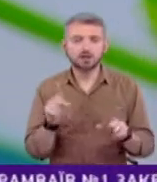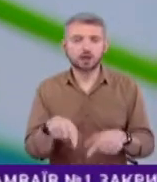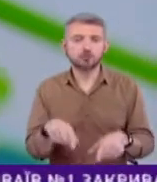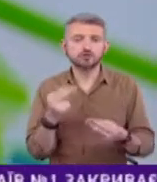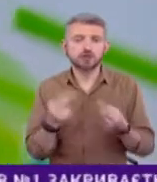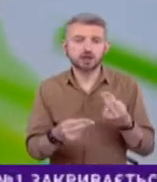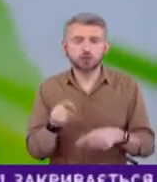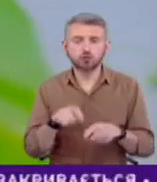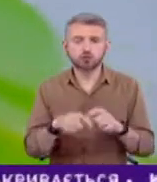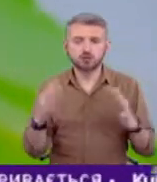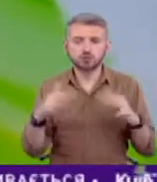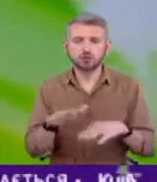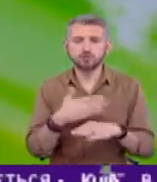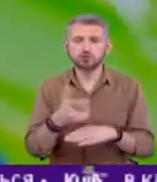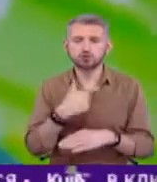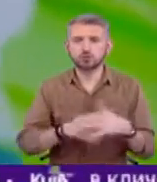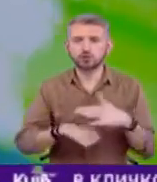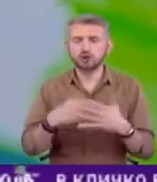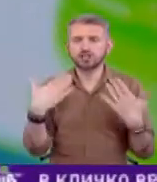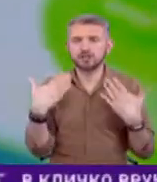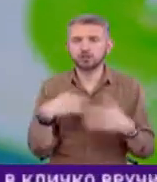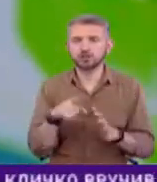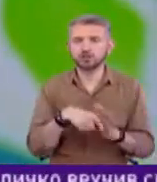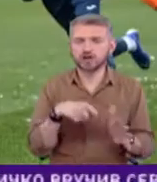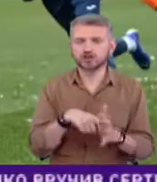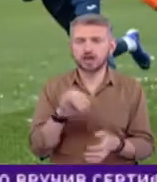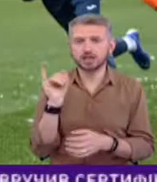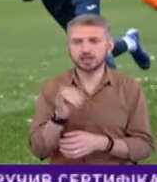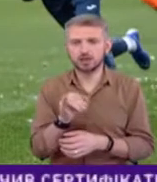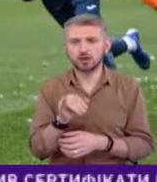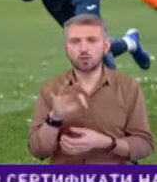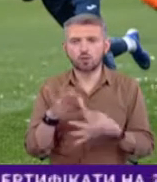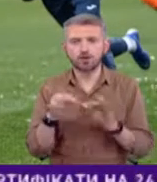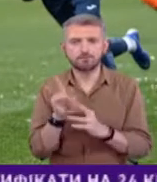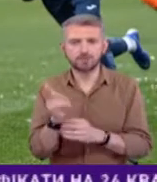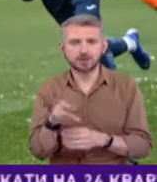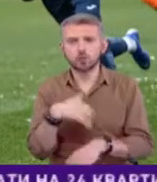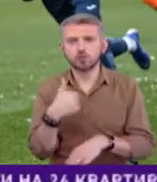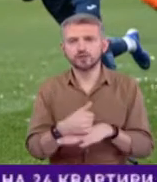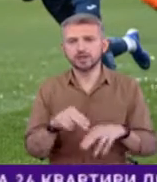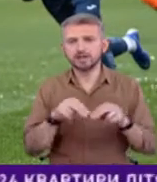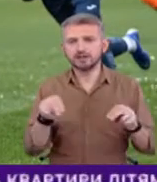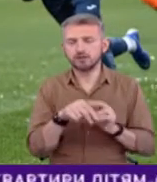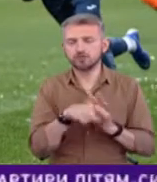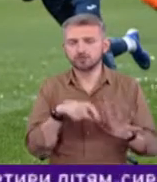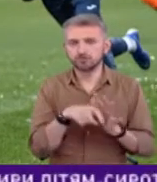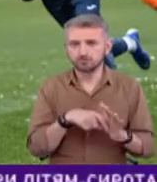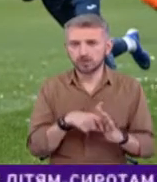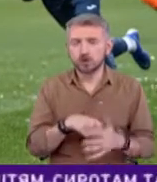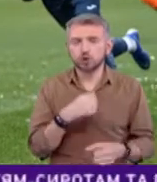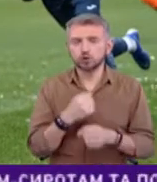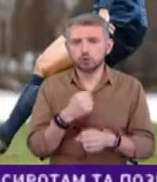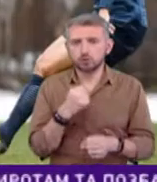зіграли контрольний поєдинок між собою на базі «Святошин», «Шахтар» та «Олімпік». Головний тренер гірників Пауло Фонсека